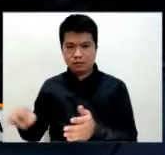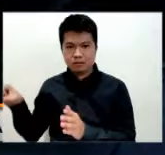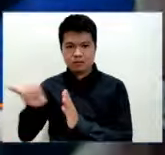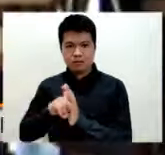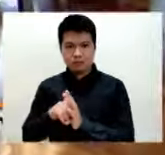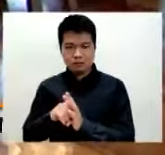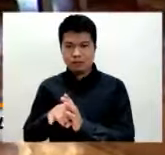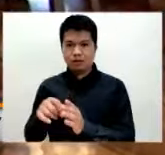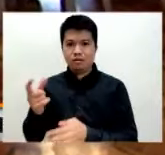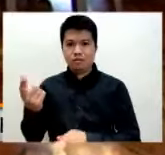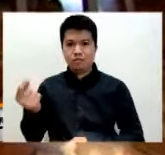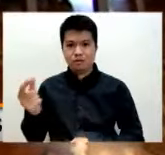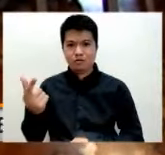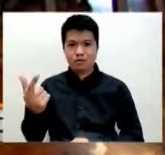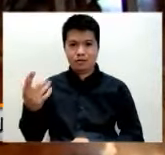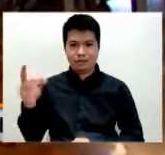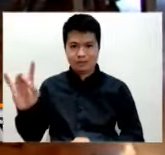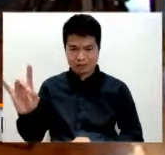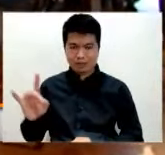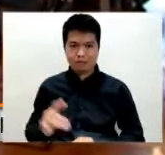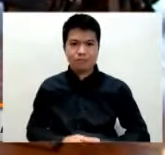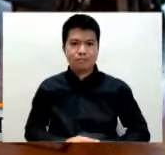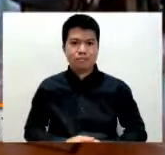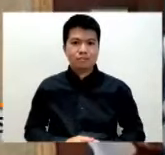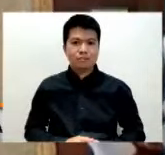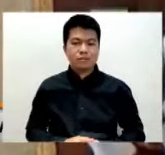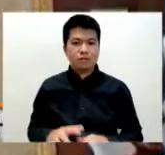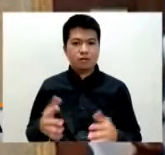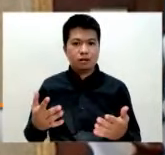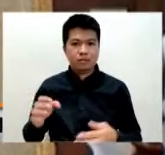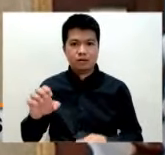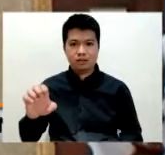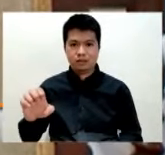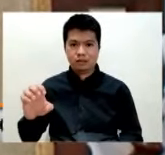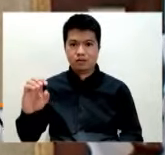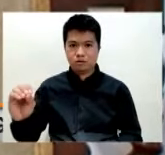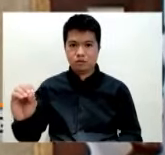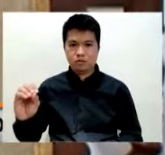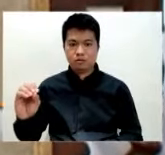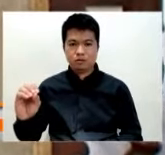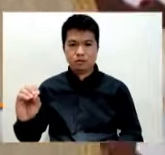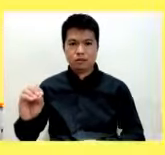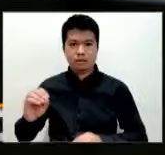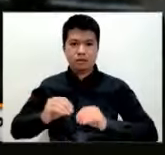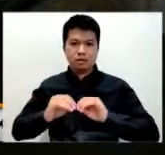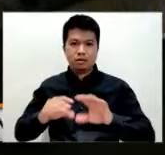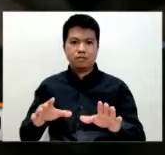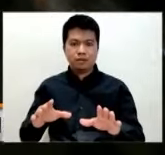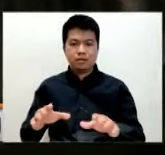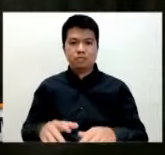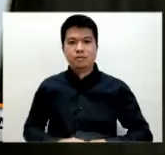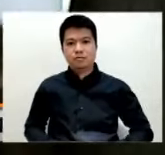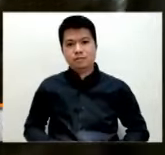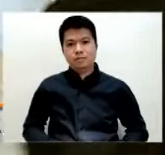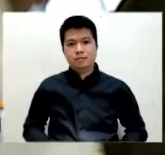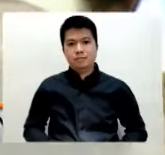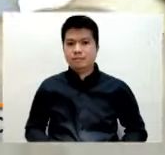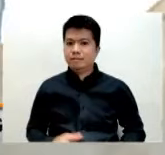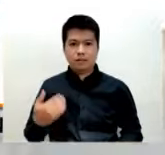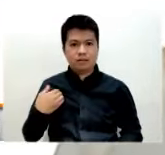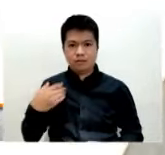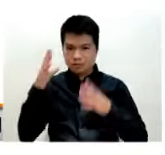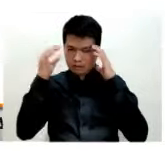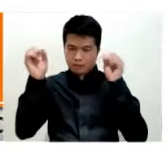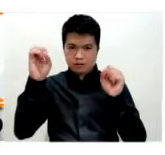2028. Wala pa rin executive order na nilalabas si Pangulong Bongbong Marcos para ipatupad ito. Pero kung si Agriculture